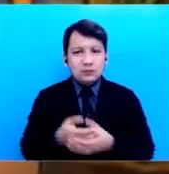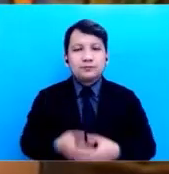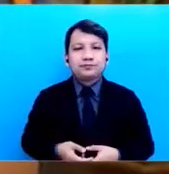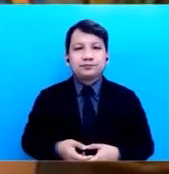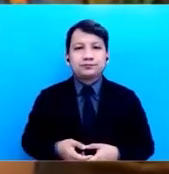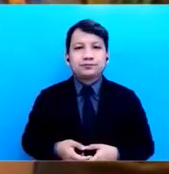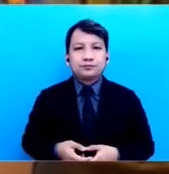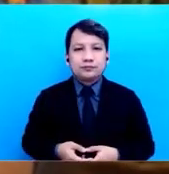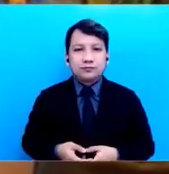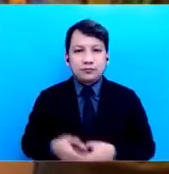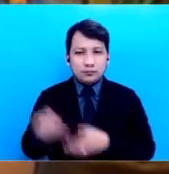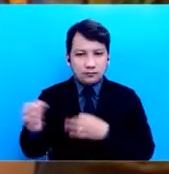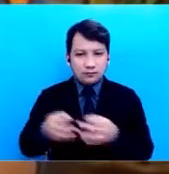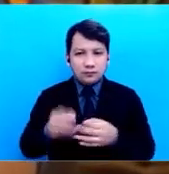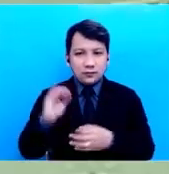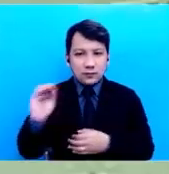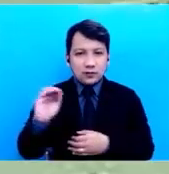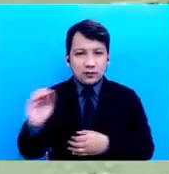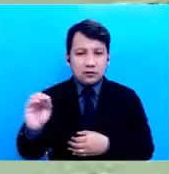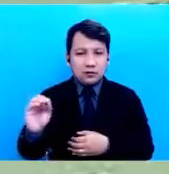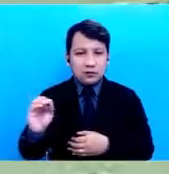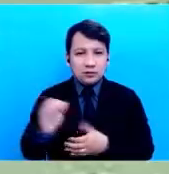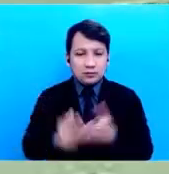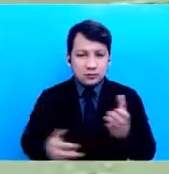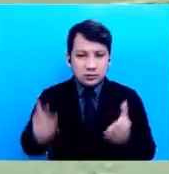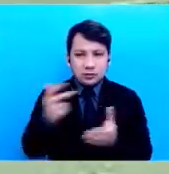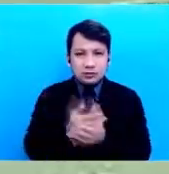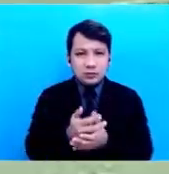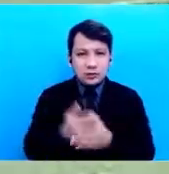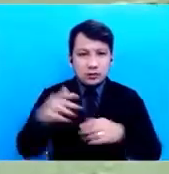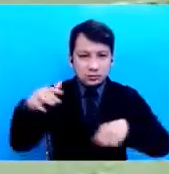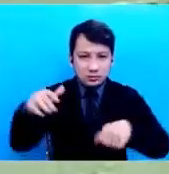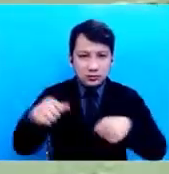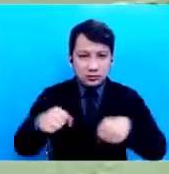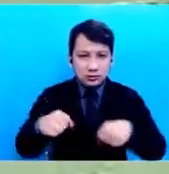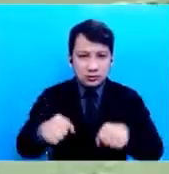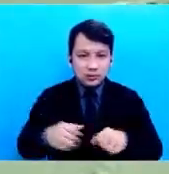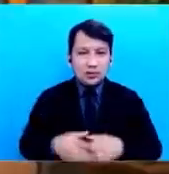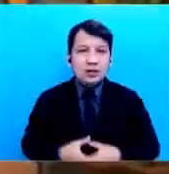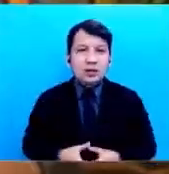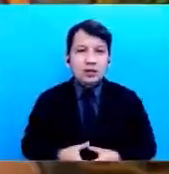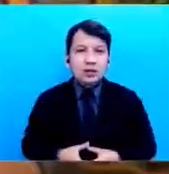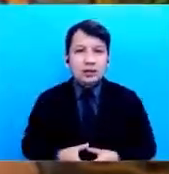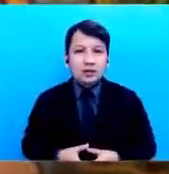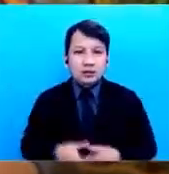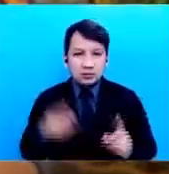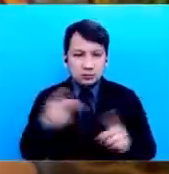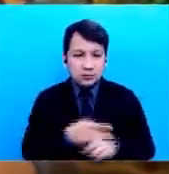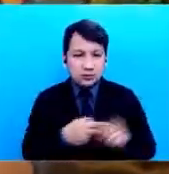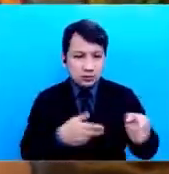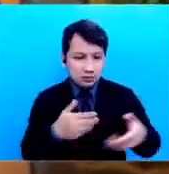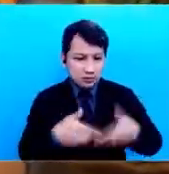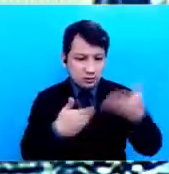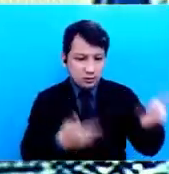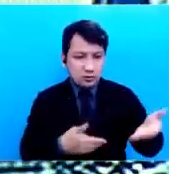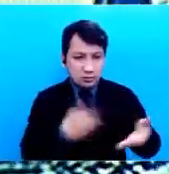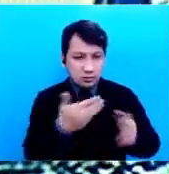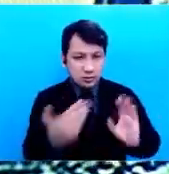mahintang pagtatalo dahil nga dito sa pagpaparada ng tricycle nitong victim dito sa harap ng bahay ng